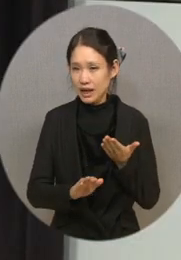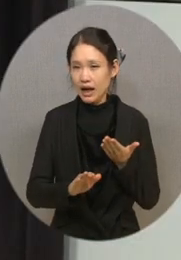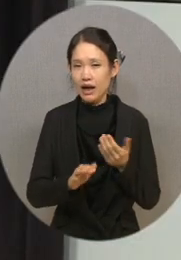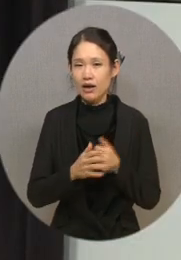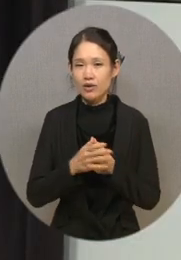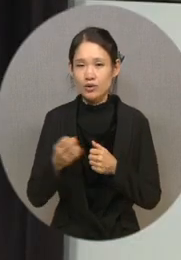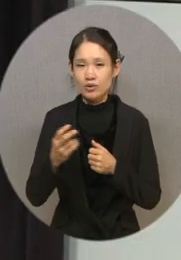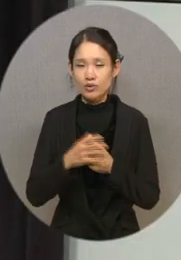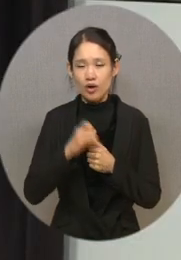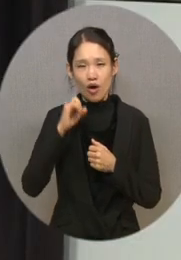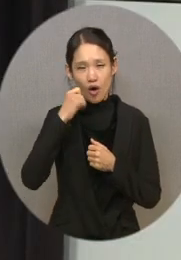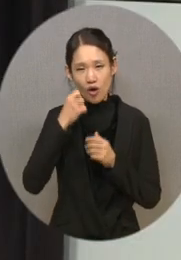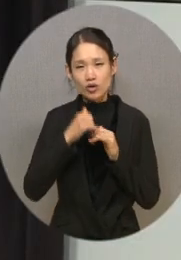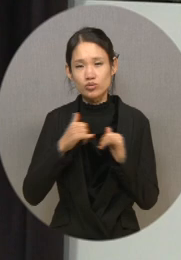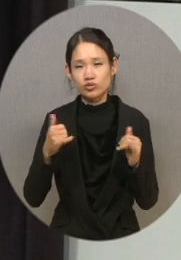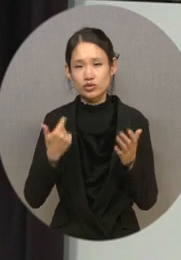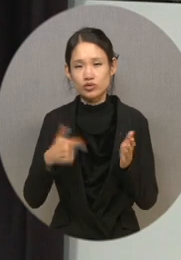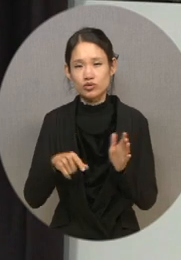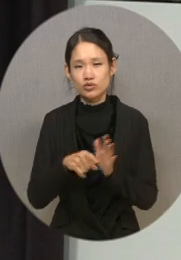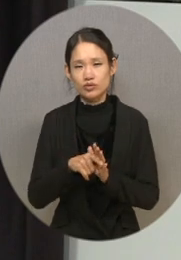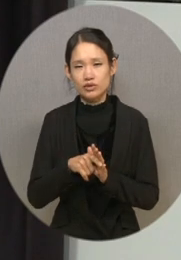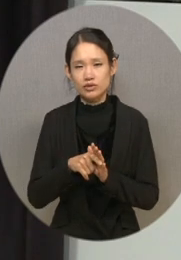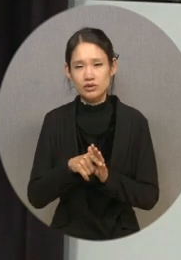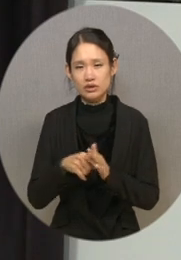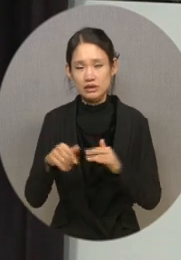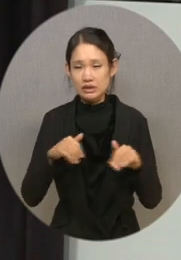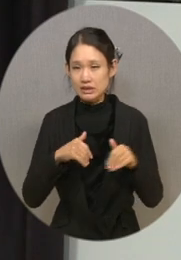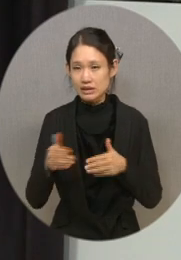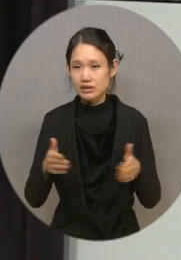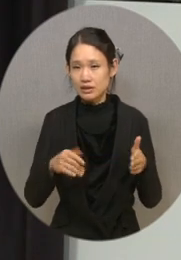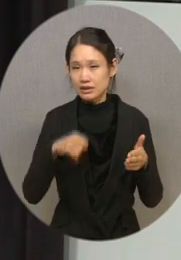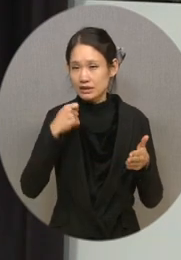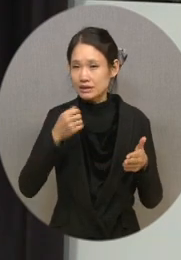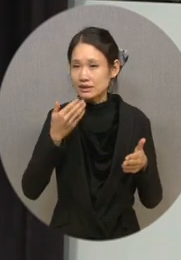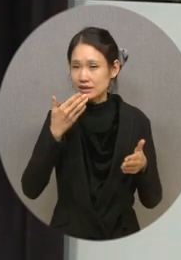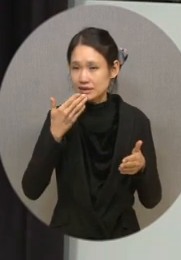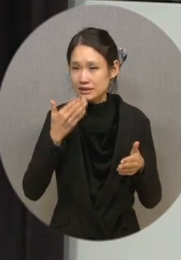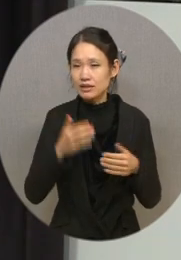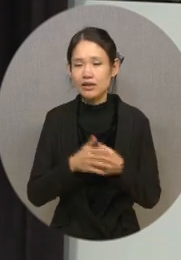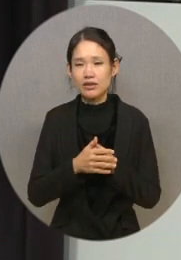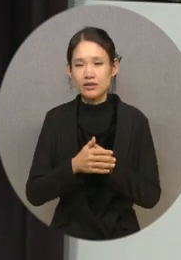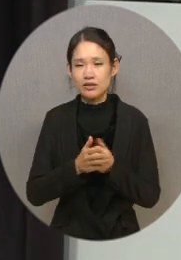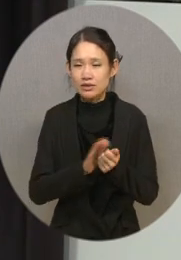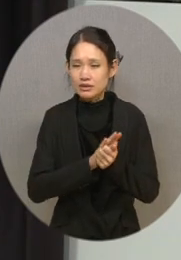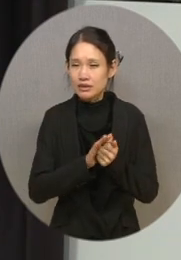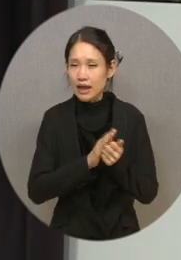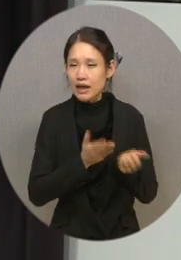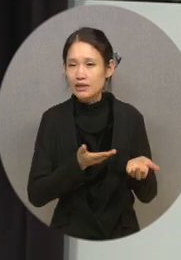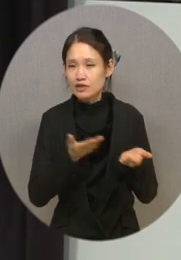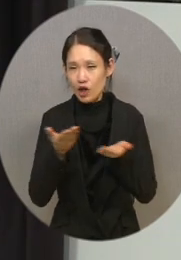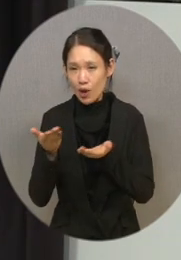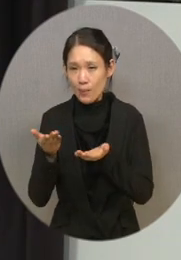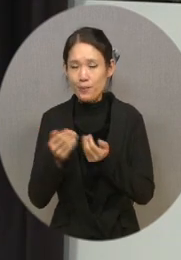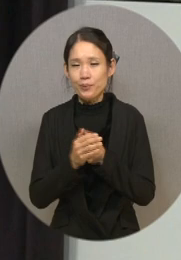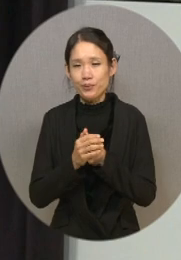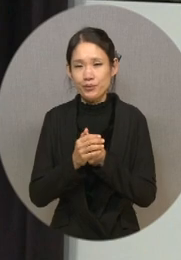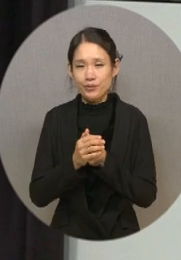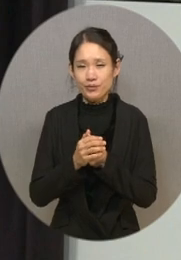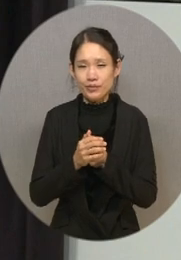저소득층이나 어려운 분들을 길에서 어떤 그 식사 대접하는 그런